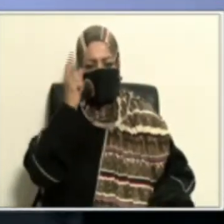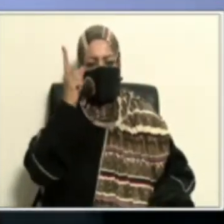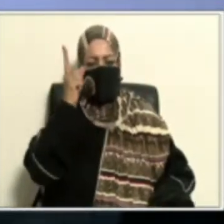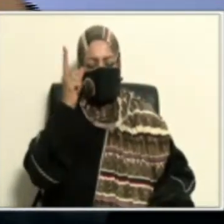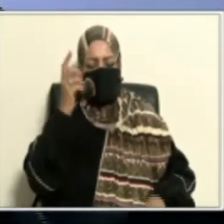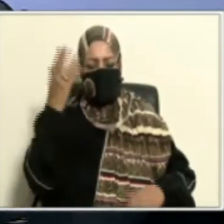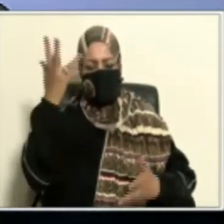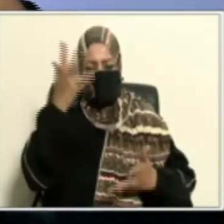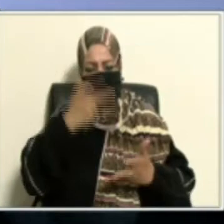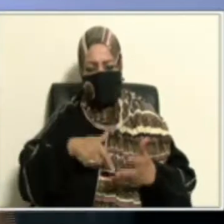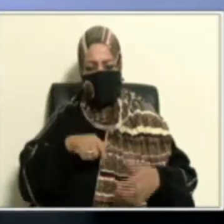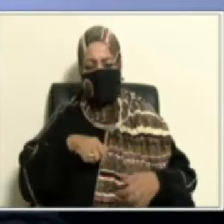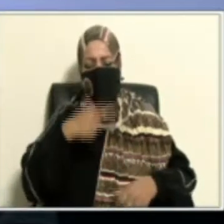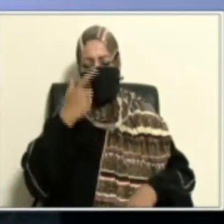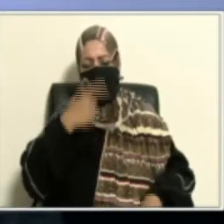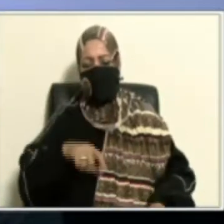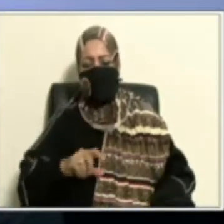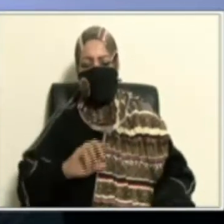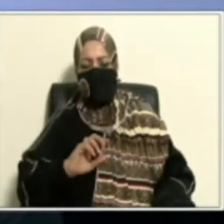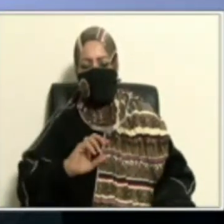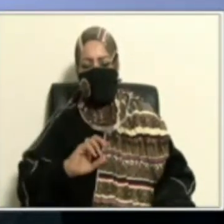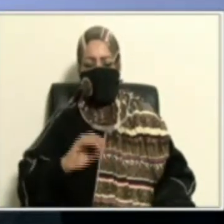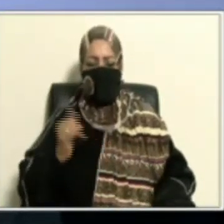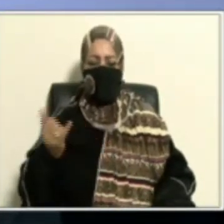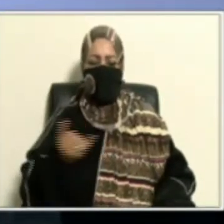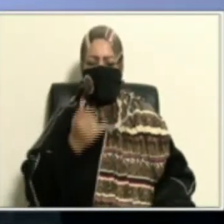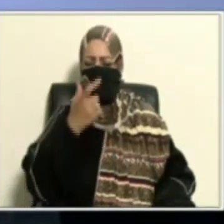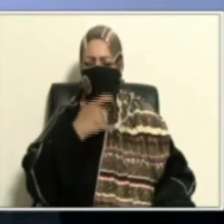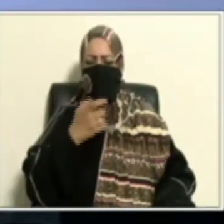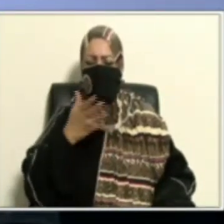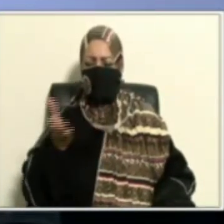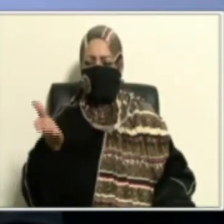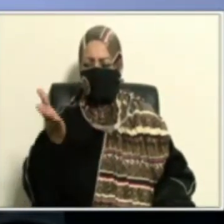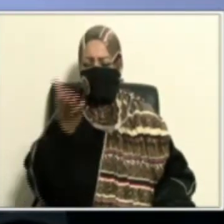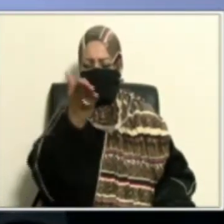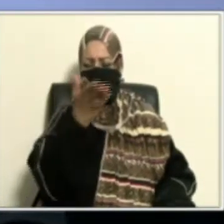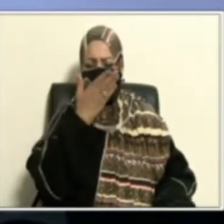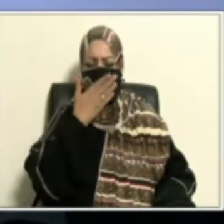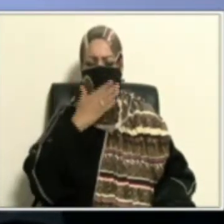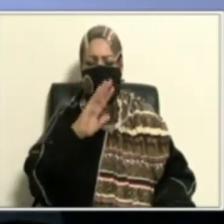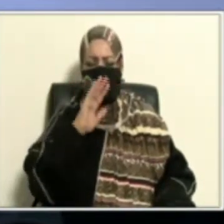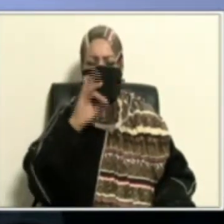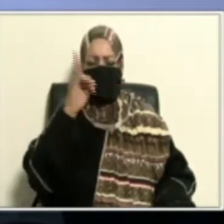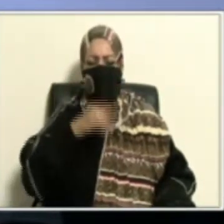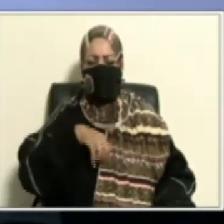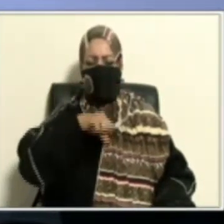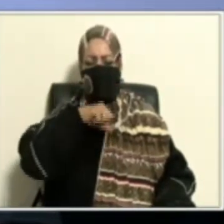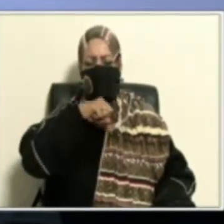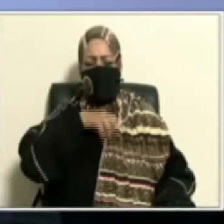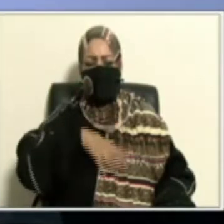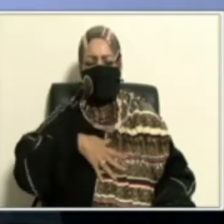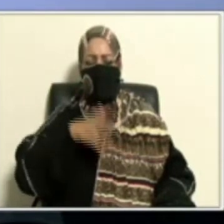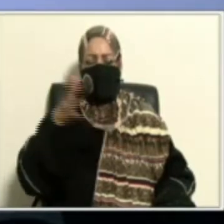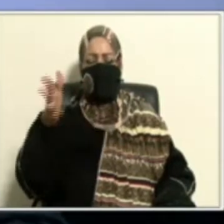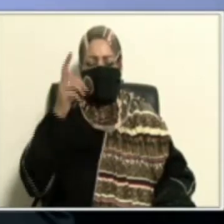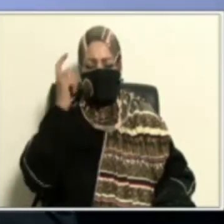على استحياء لكن الآن بادية تكثر بيد الله تعالى. يعني من سنين فاتوا ما كانش فيه مثلا